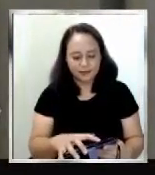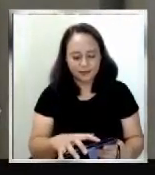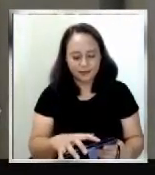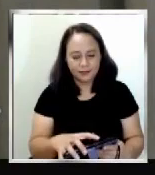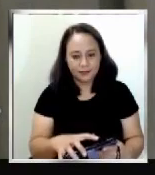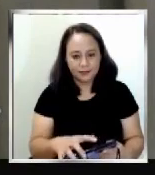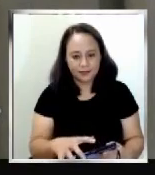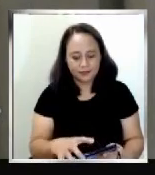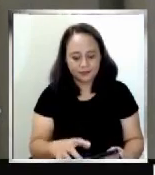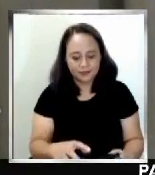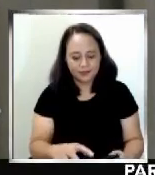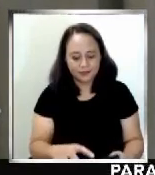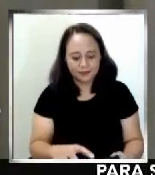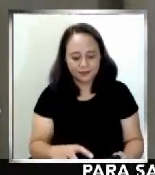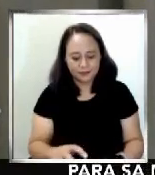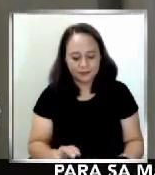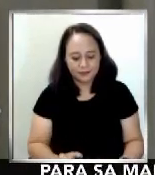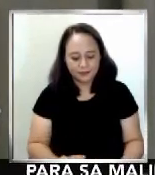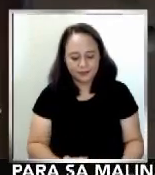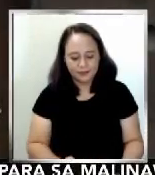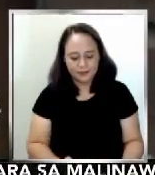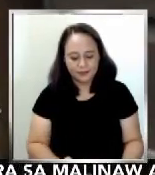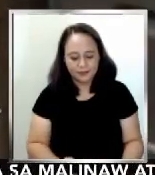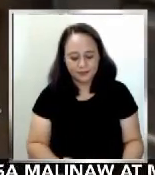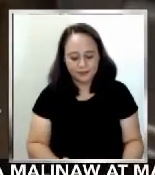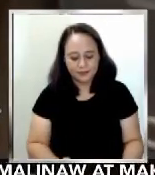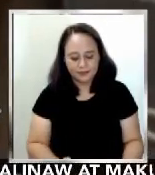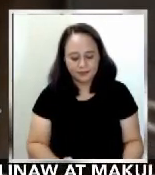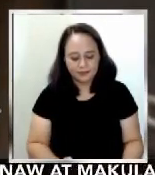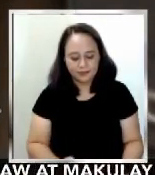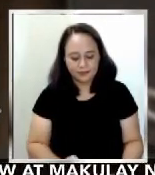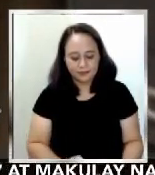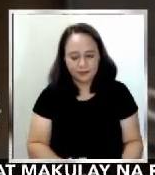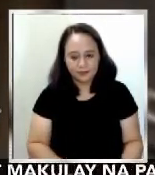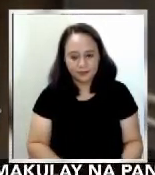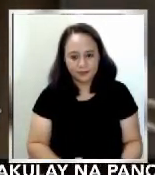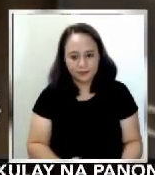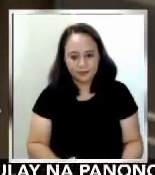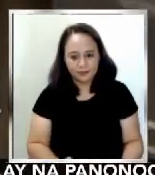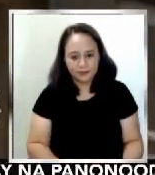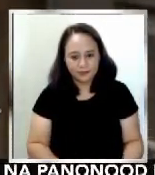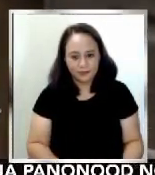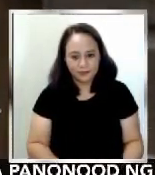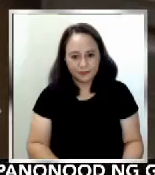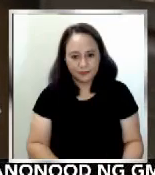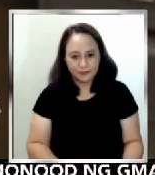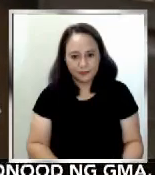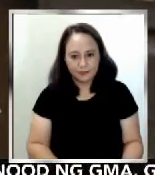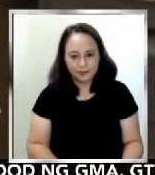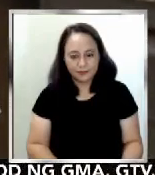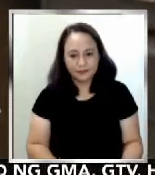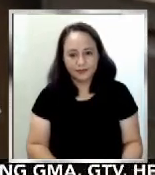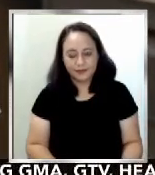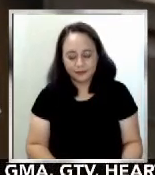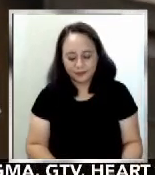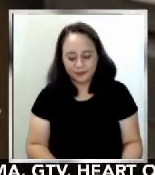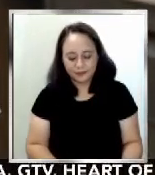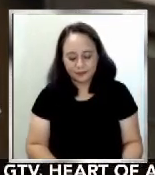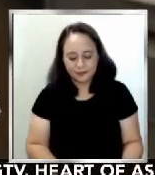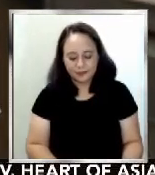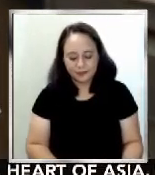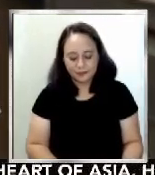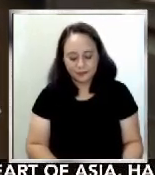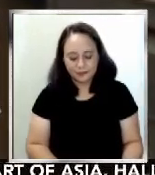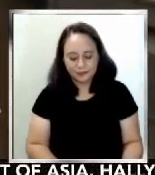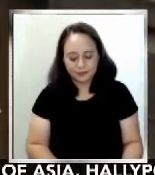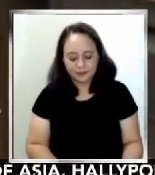ng PDP laban. Sa resolusyong pirmado ni PDP laban President Manny Pacquiao at ang ilang miyembro ng National Executive Committee, inalis si